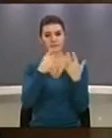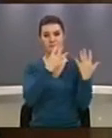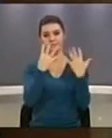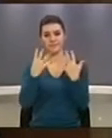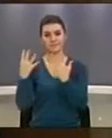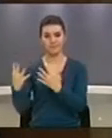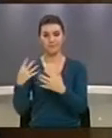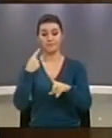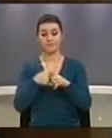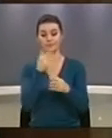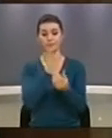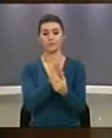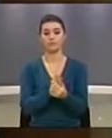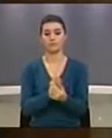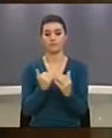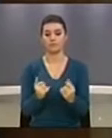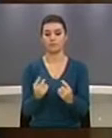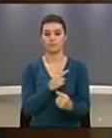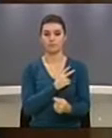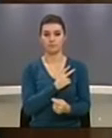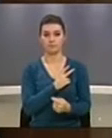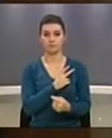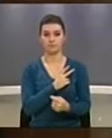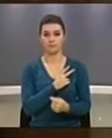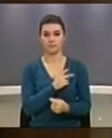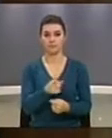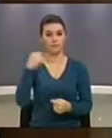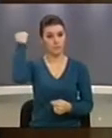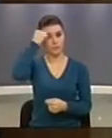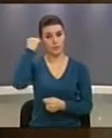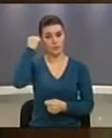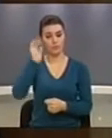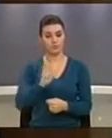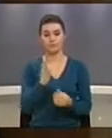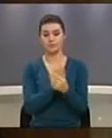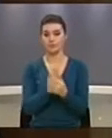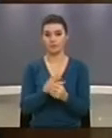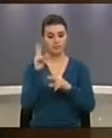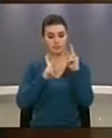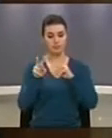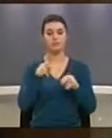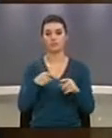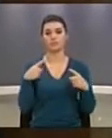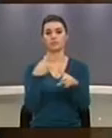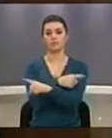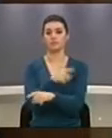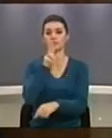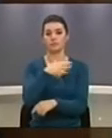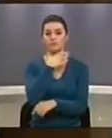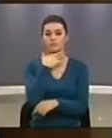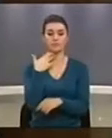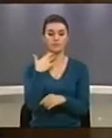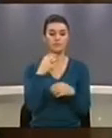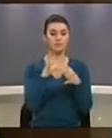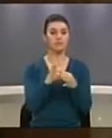dhe të dokumenteve aktuale në Kosovë. Objektivi i tillë i ligjit në shqyrtim është në kundërshtim me aktet